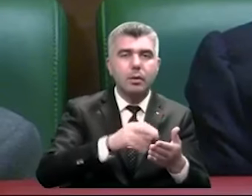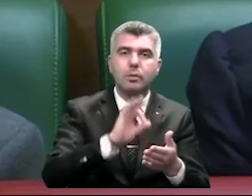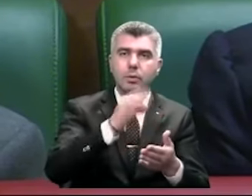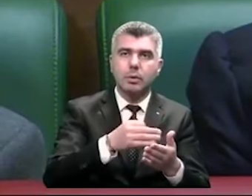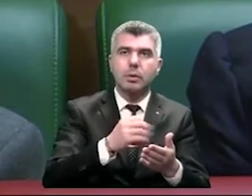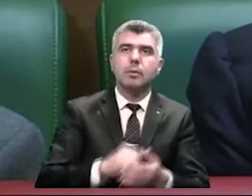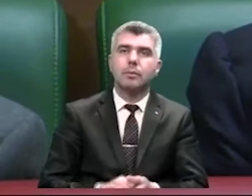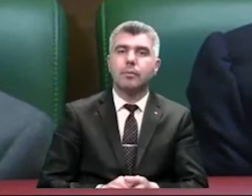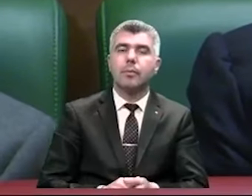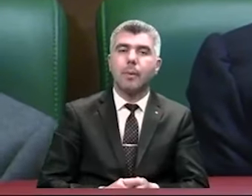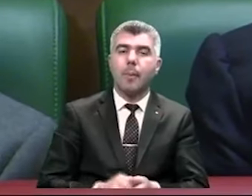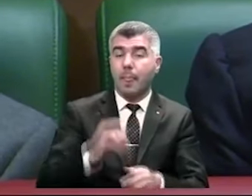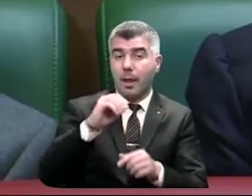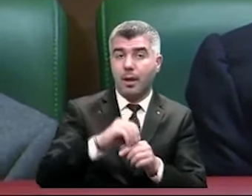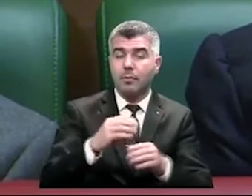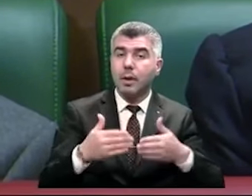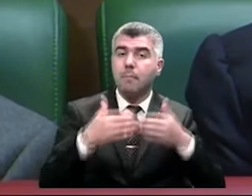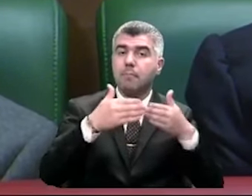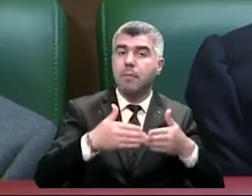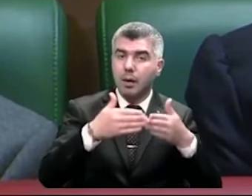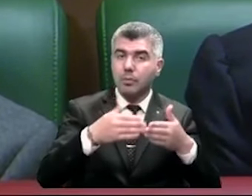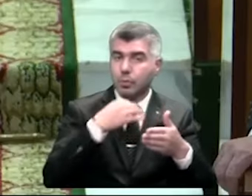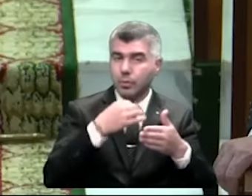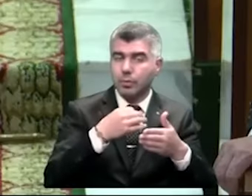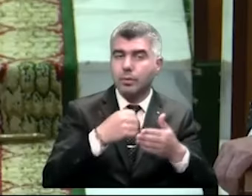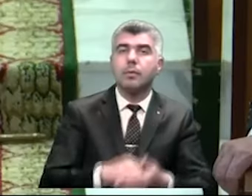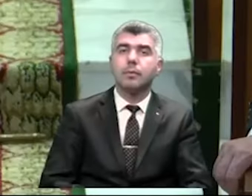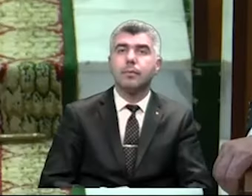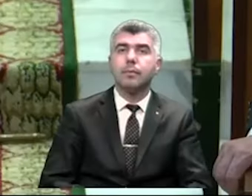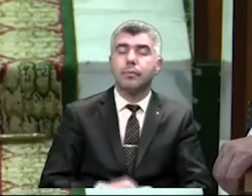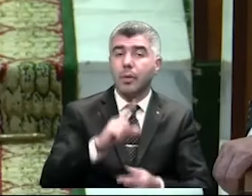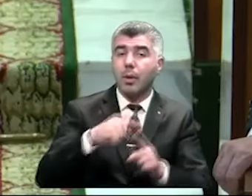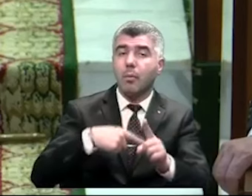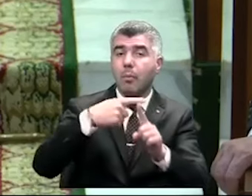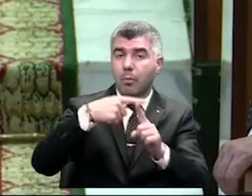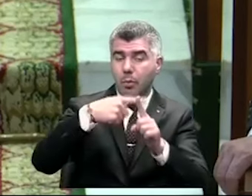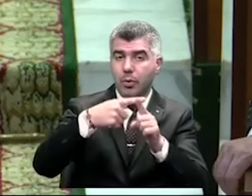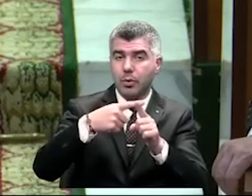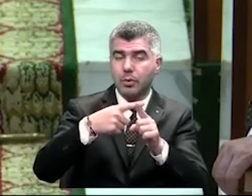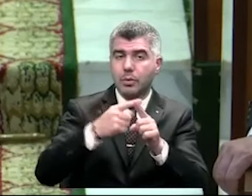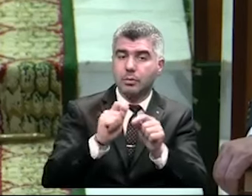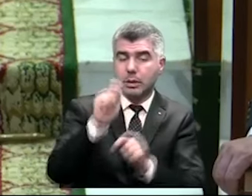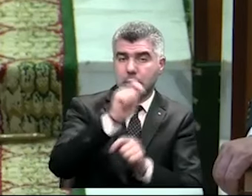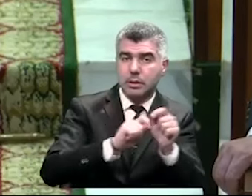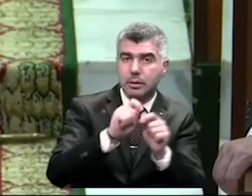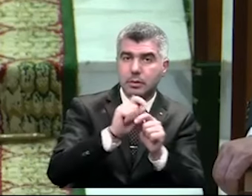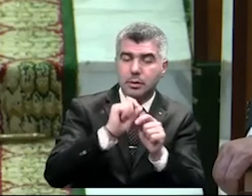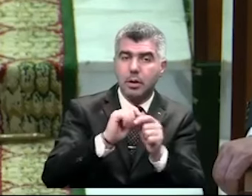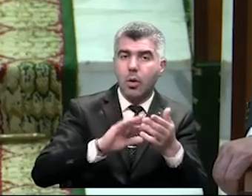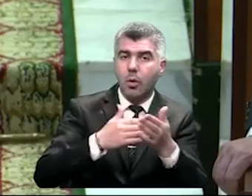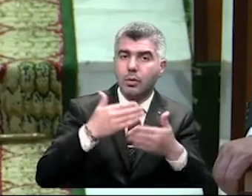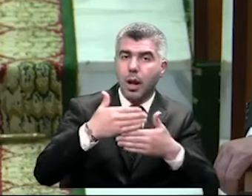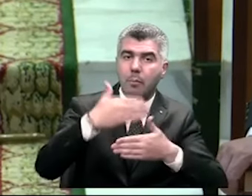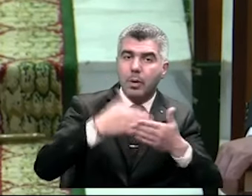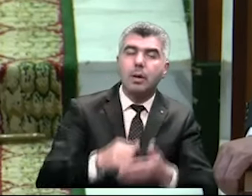الواقع وبالنسبه للموانئ بغيت نرجع بانه حنا زياده له الموانئ تيتم الاستثمار فيها